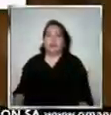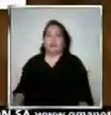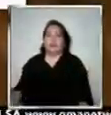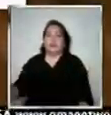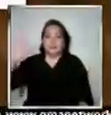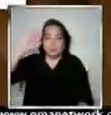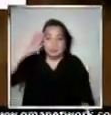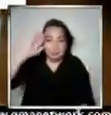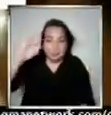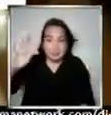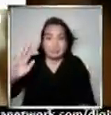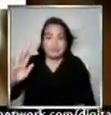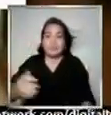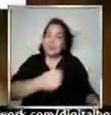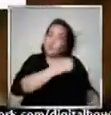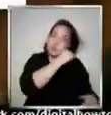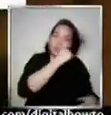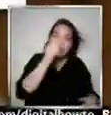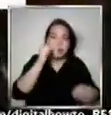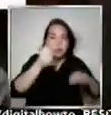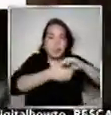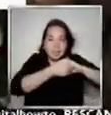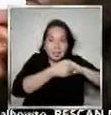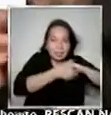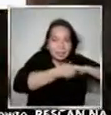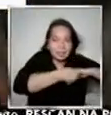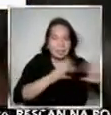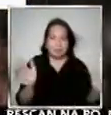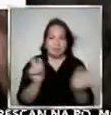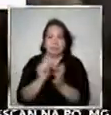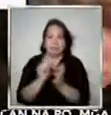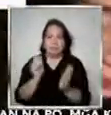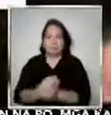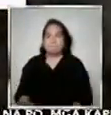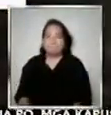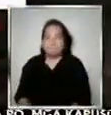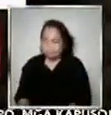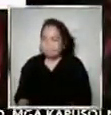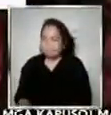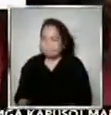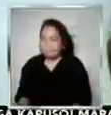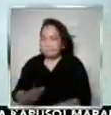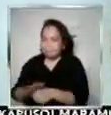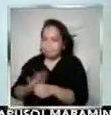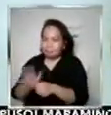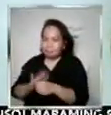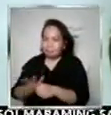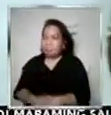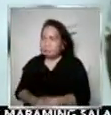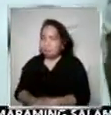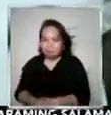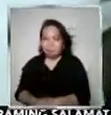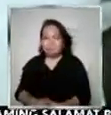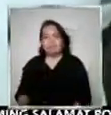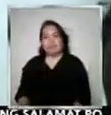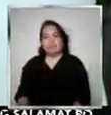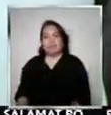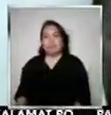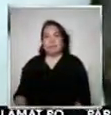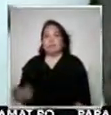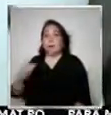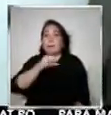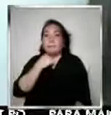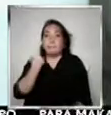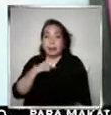kailangan naka-face mask ang pari o lay minister at kailangan maghugas ng kamay bago ito gawin. Wala na rin pag-uusap sa